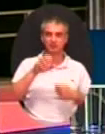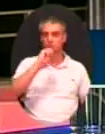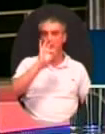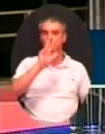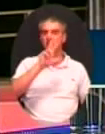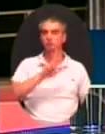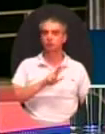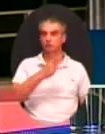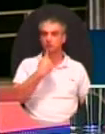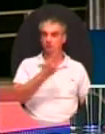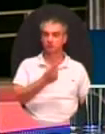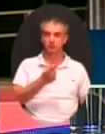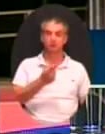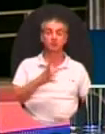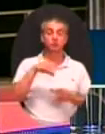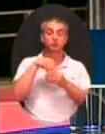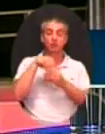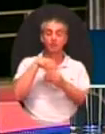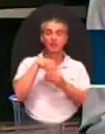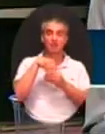מתנגדים, זה